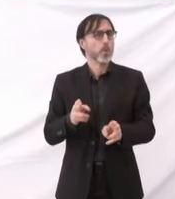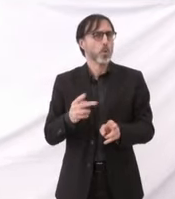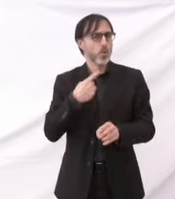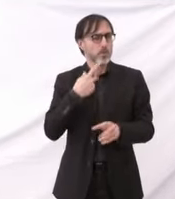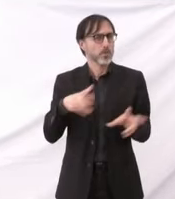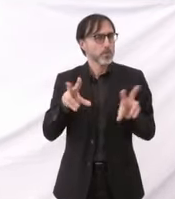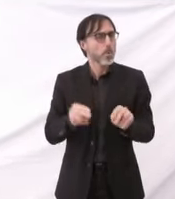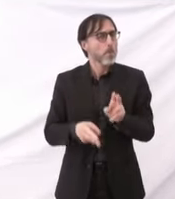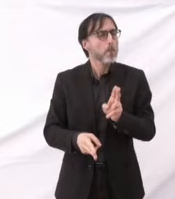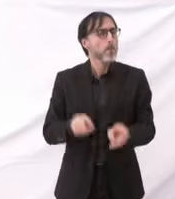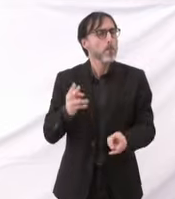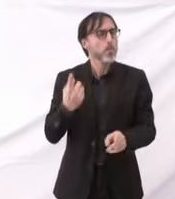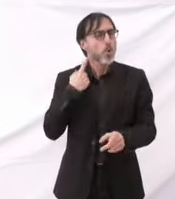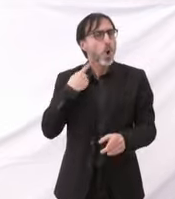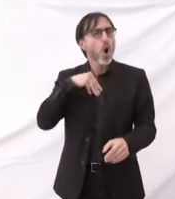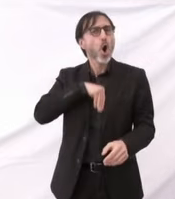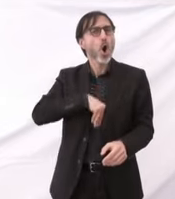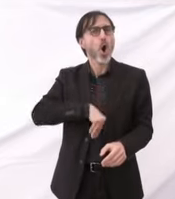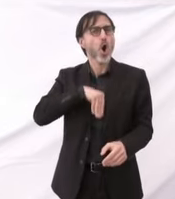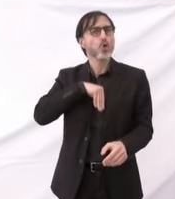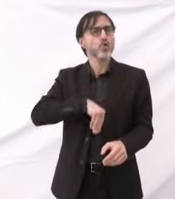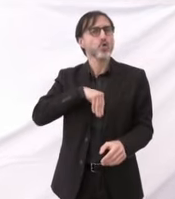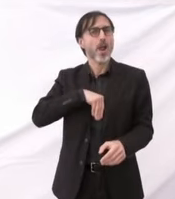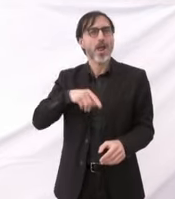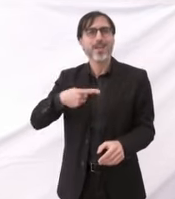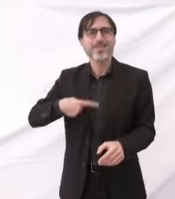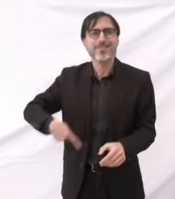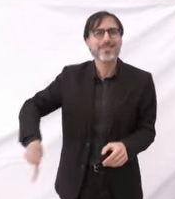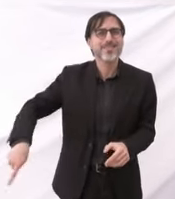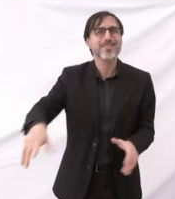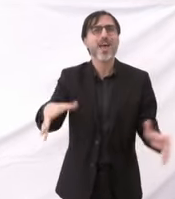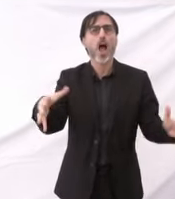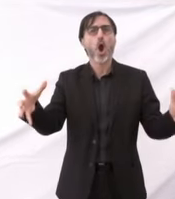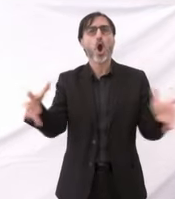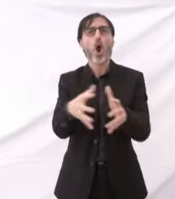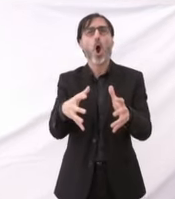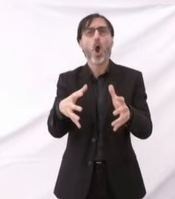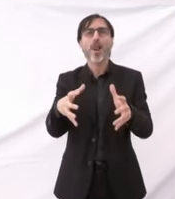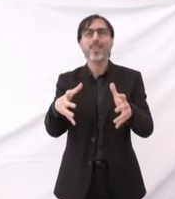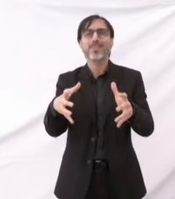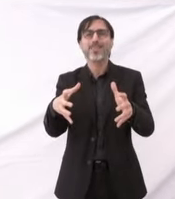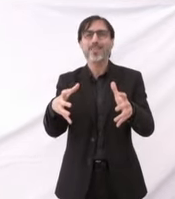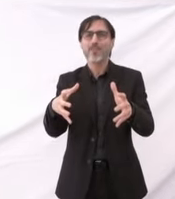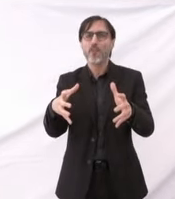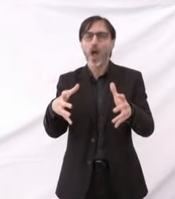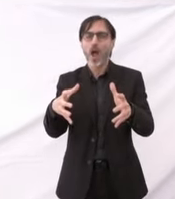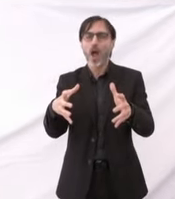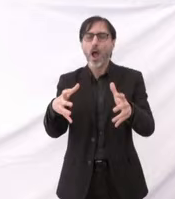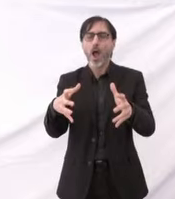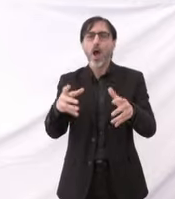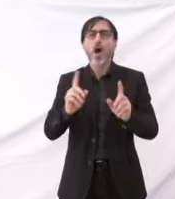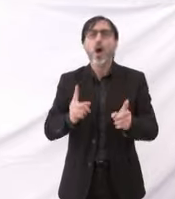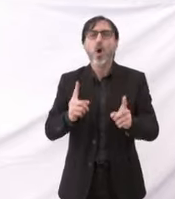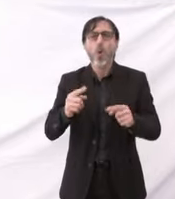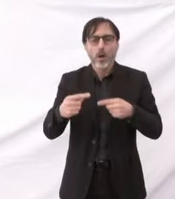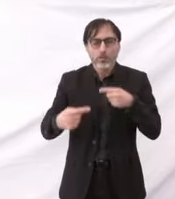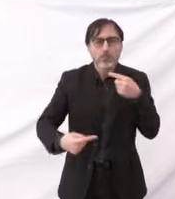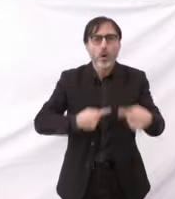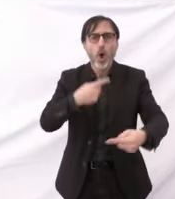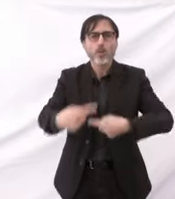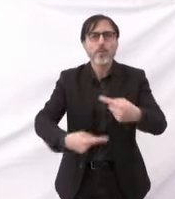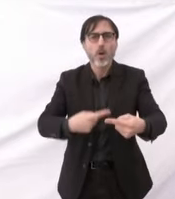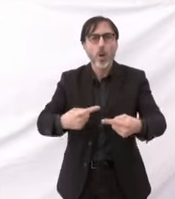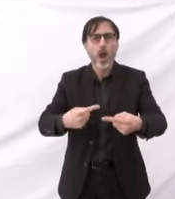maggiore, presa di coscienza collettiva delle ricadute della peste